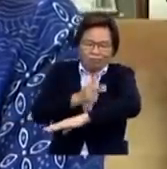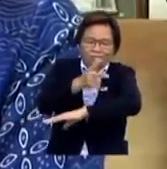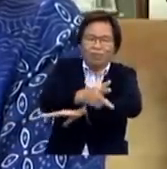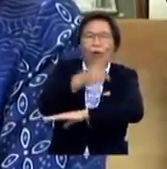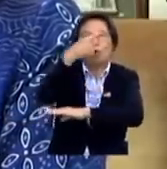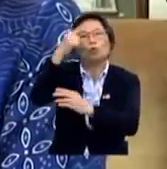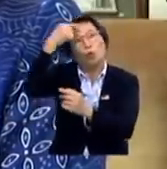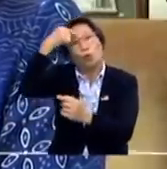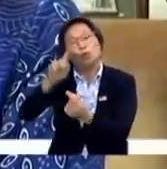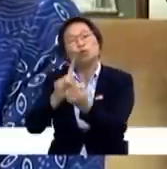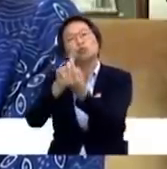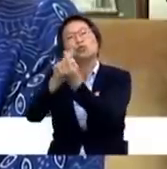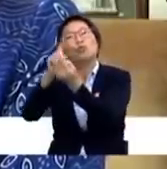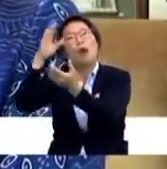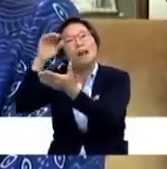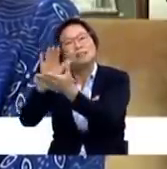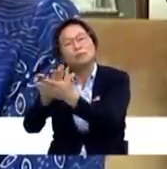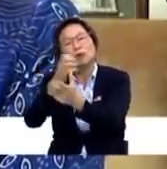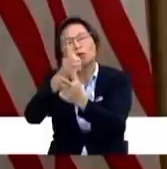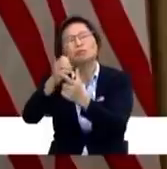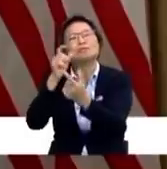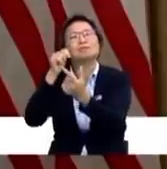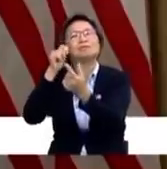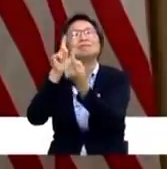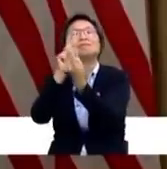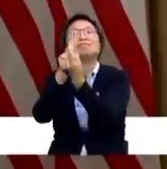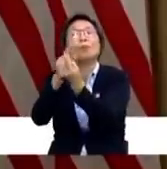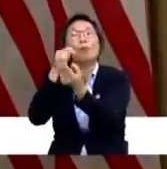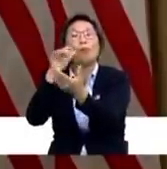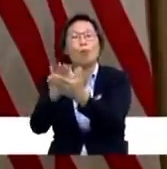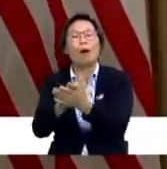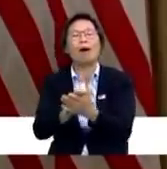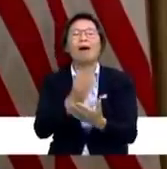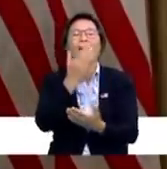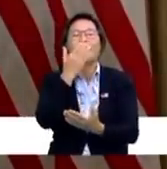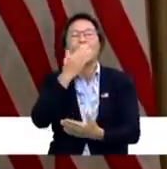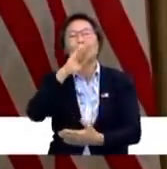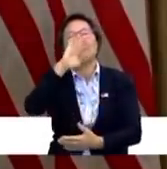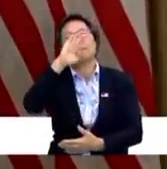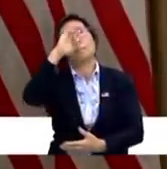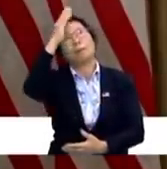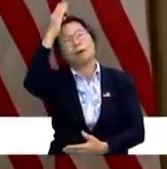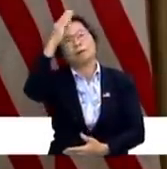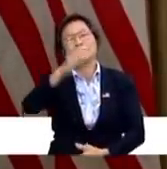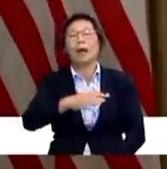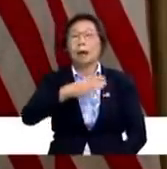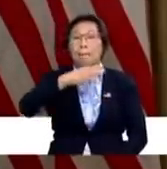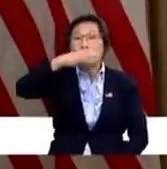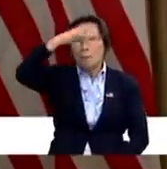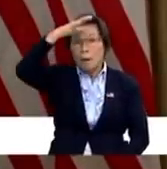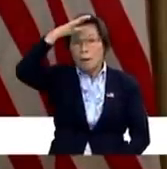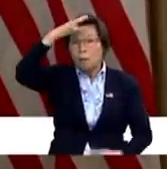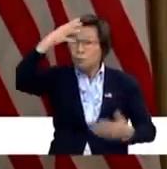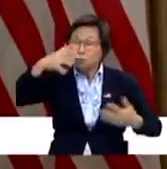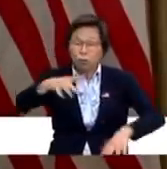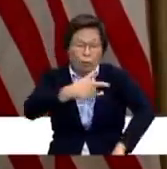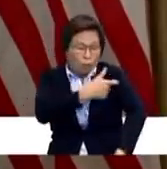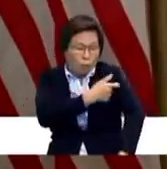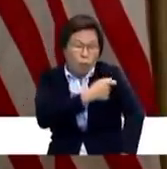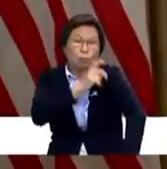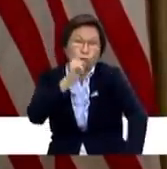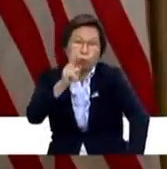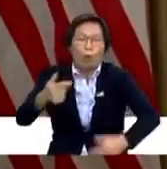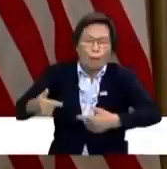pasangan masing-masing Alhamdulillah ketiga belah ibu-bapak yang telah mendapat gak sindos